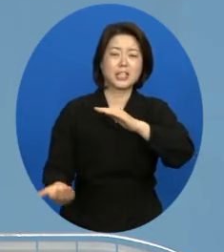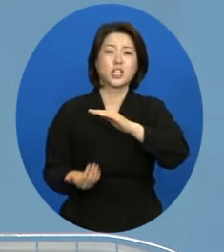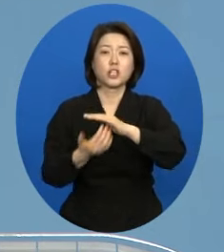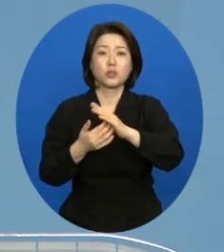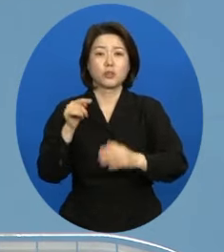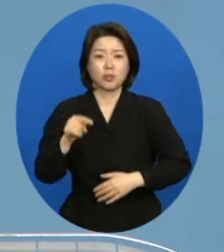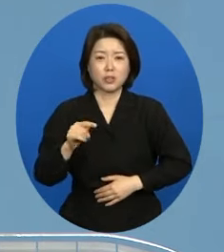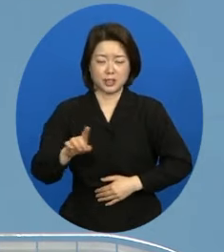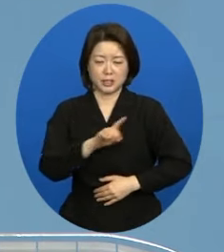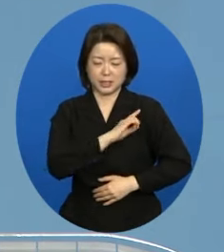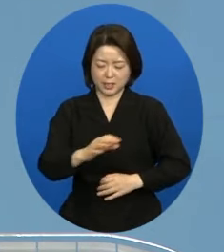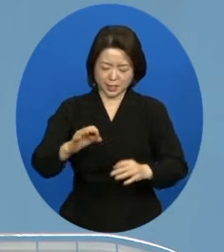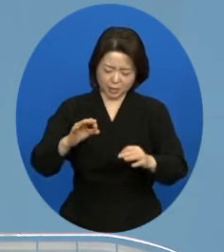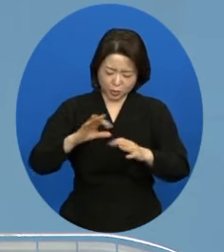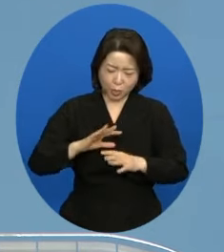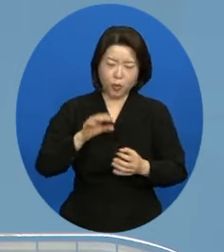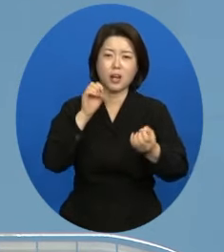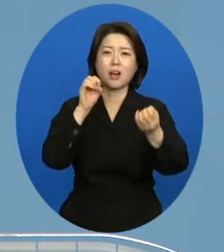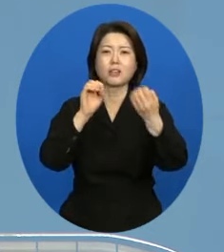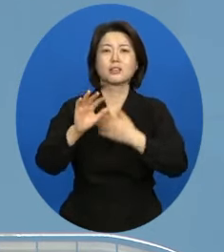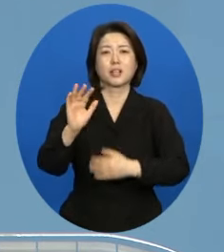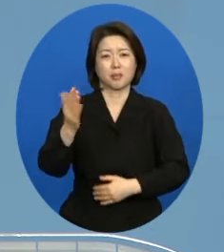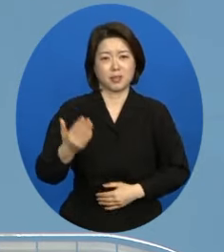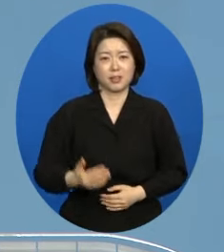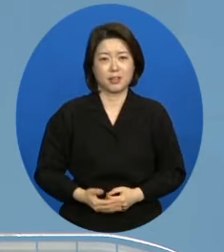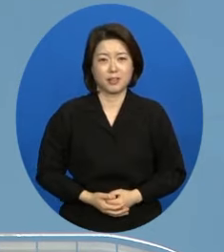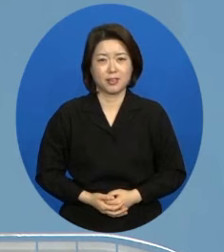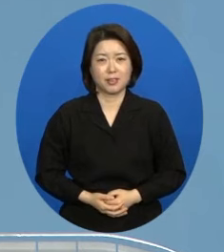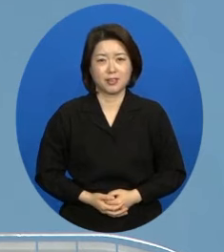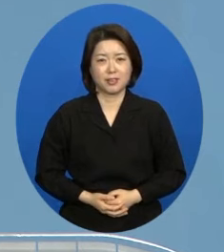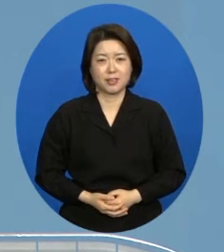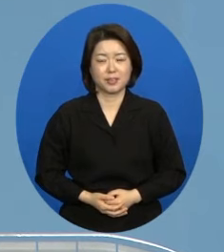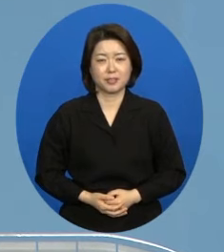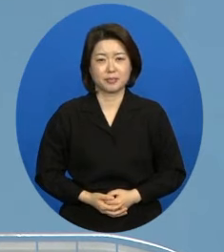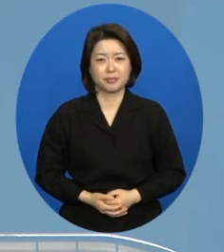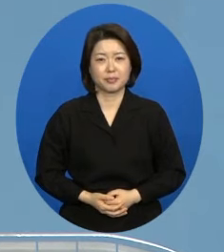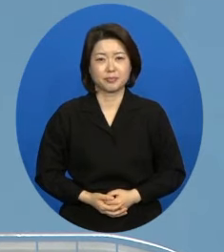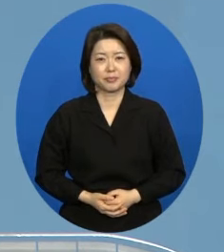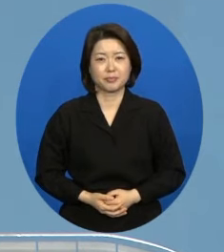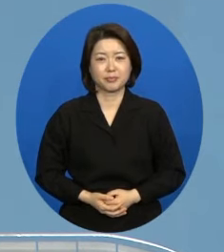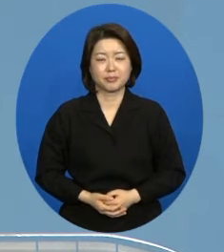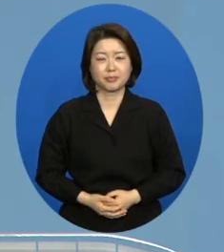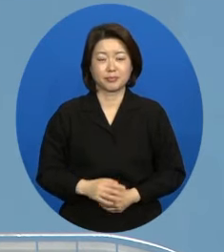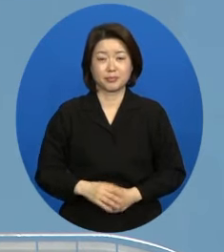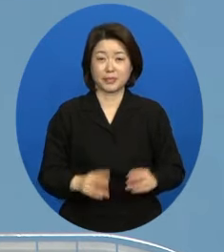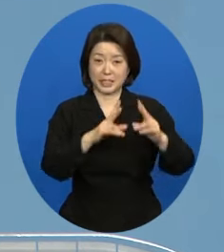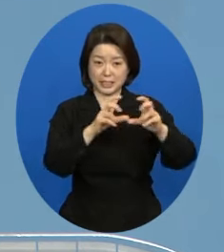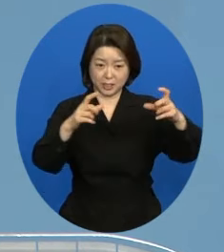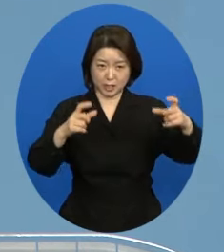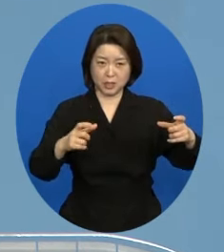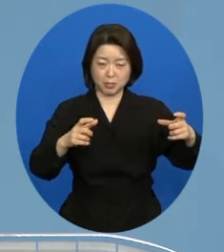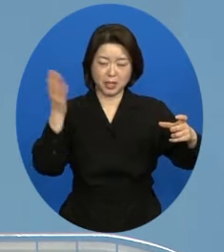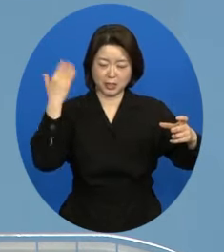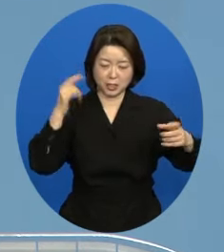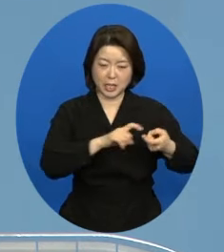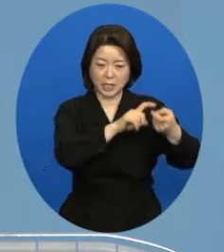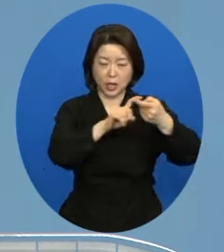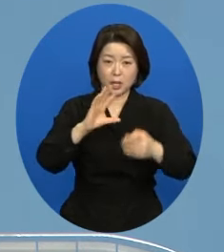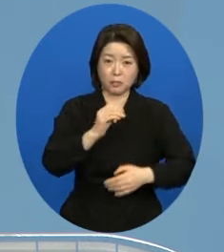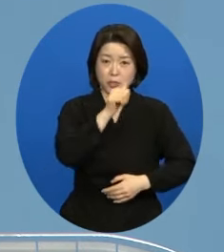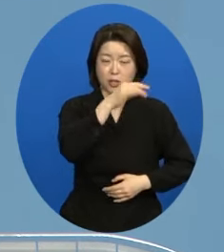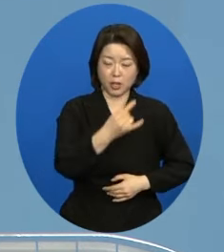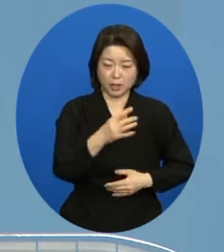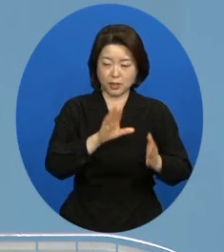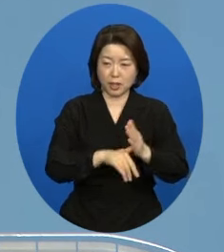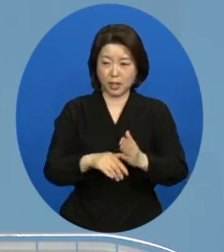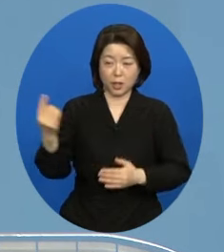것이 가장 놀라운 응답인 것입니다 아멘 어이 성남지방 지난번에 연합 성회로 강사로